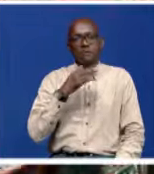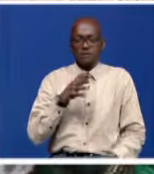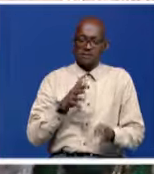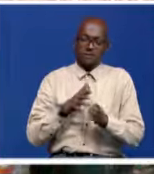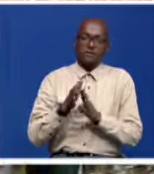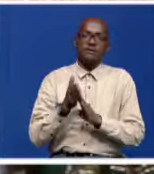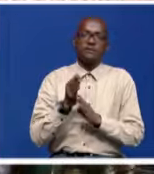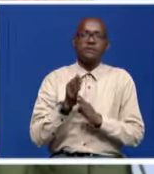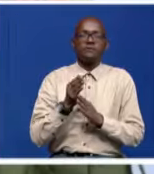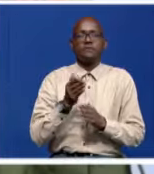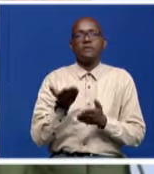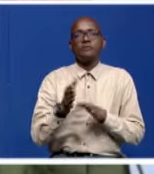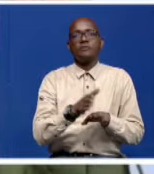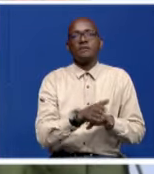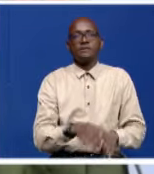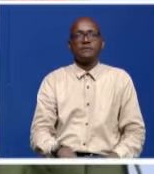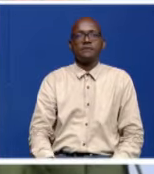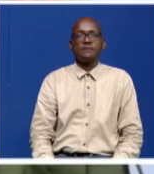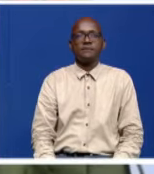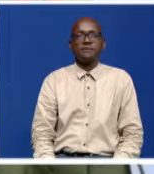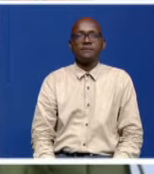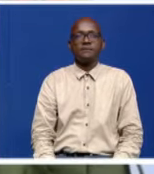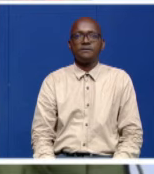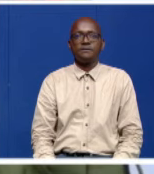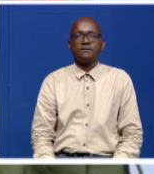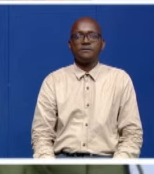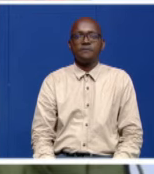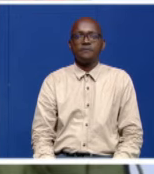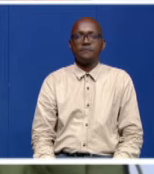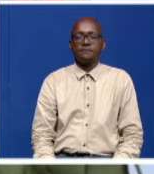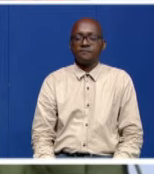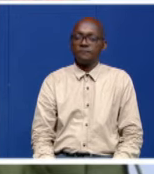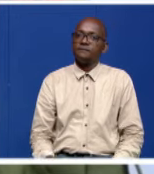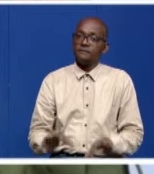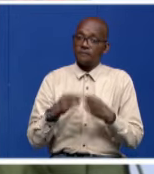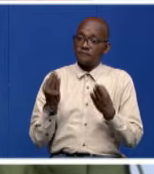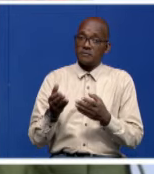chz maaji Familia hiiinaTA